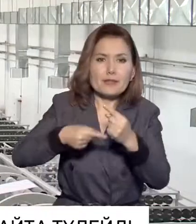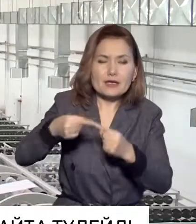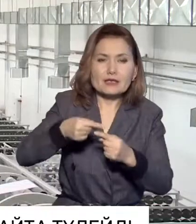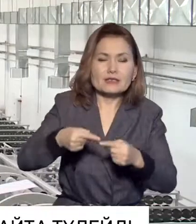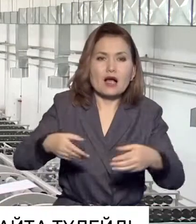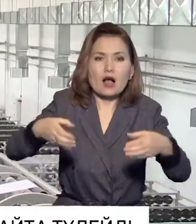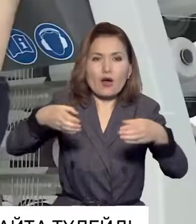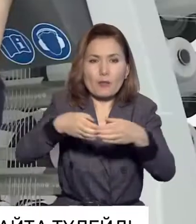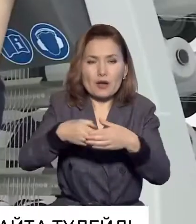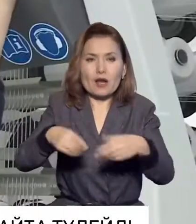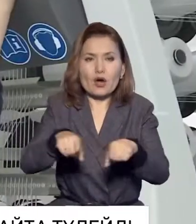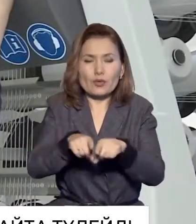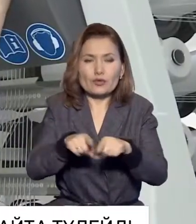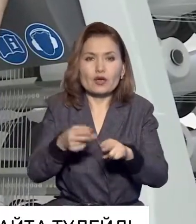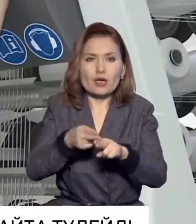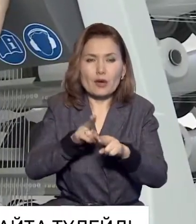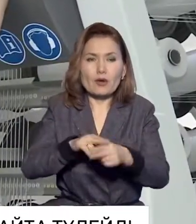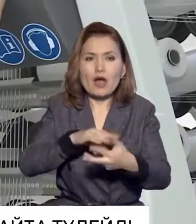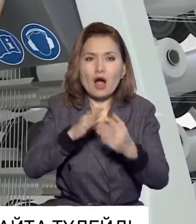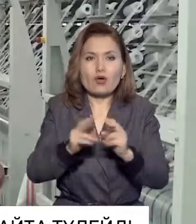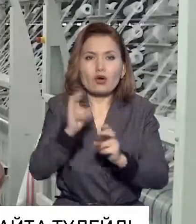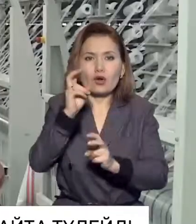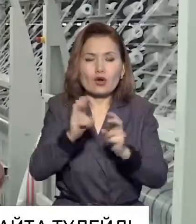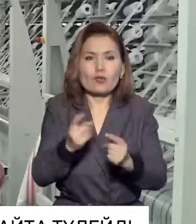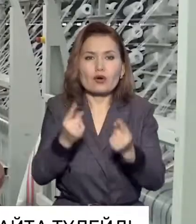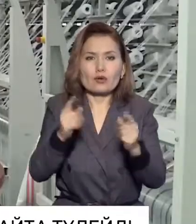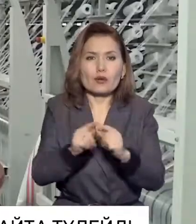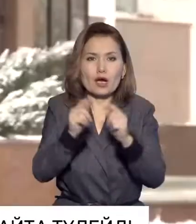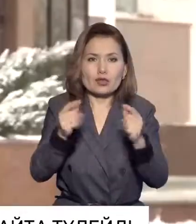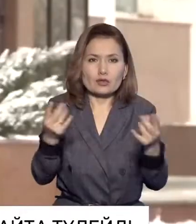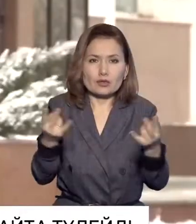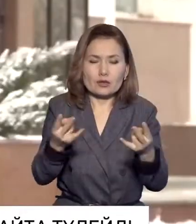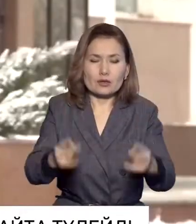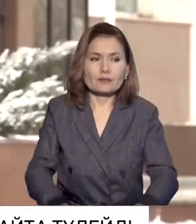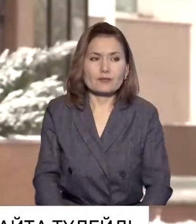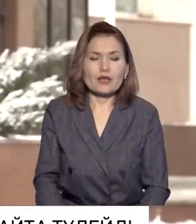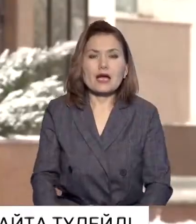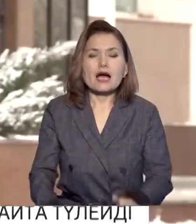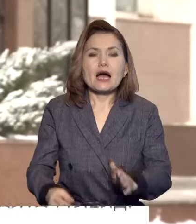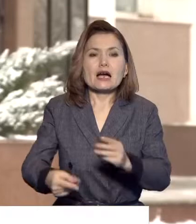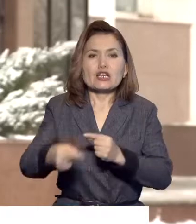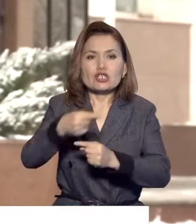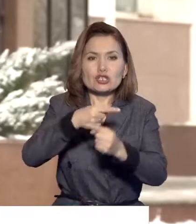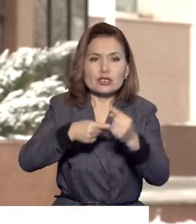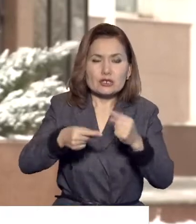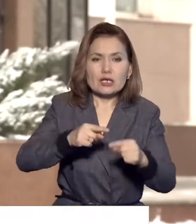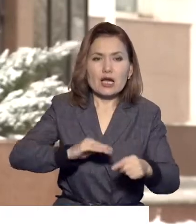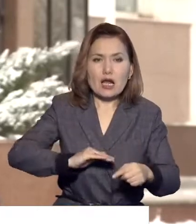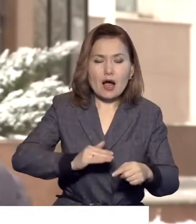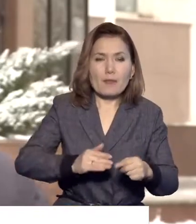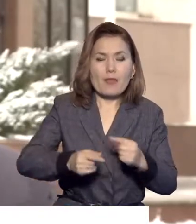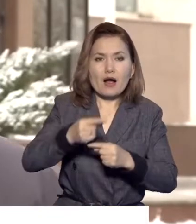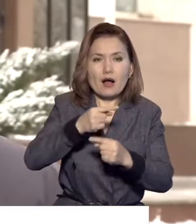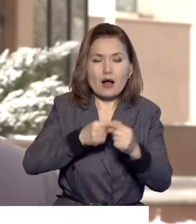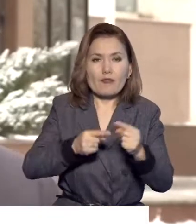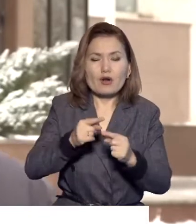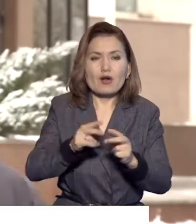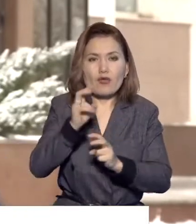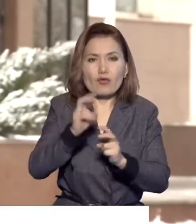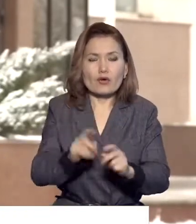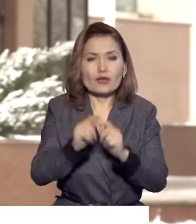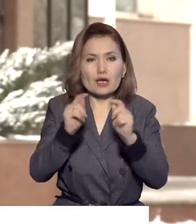бір жерге шоғырландыратын индустриалды аймақ құрылмақ. Жеке кәсіпкерліктерді дамытуға индустриялық аймақ